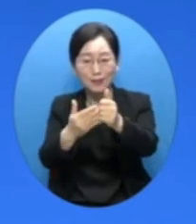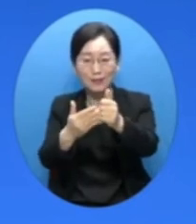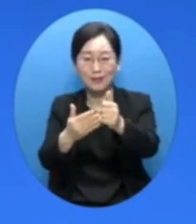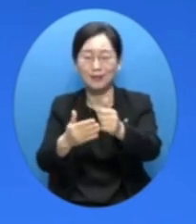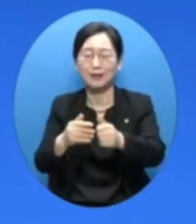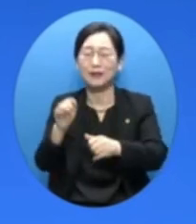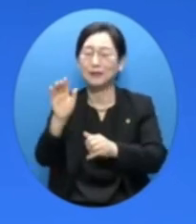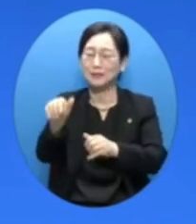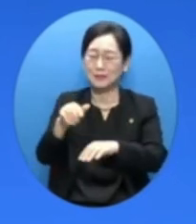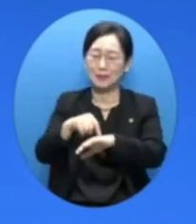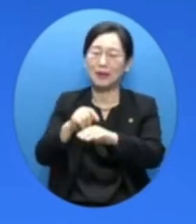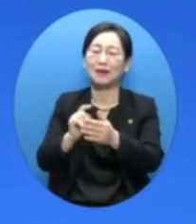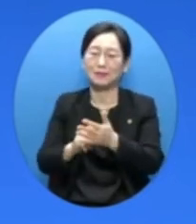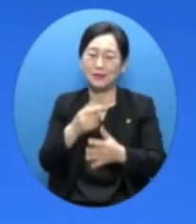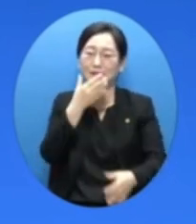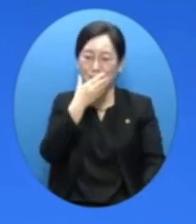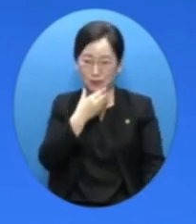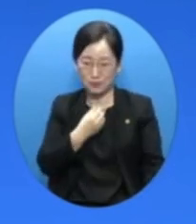마음의 행복입니다.